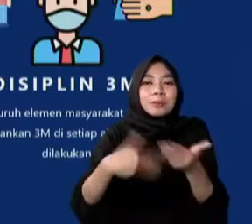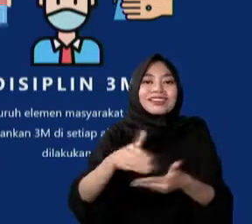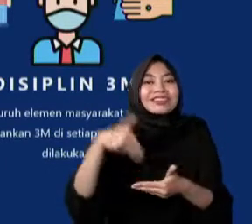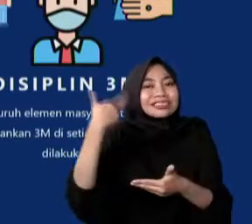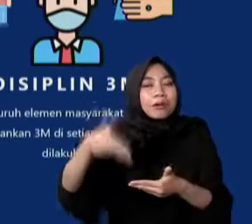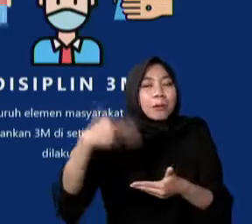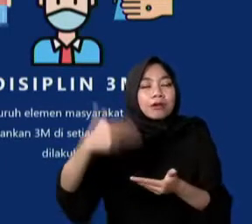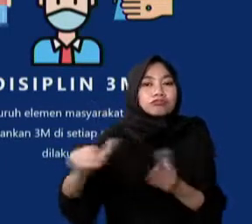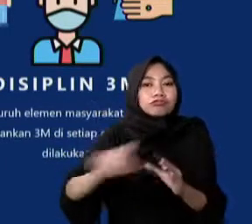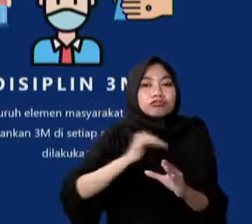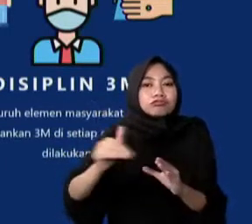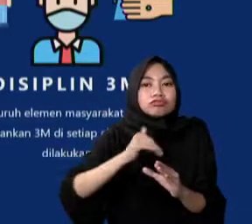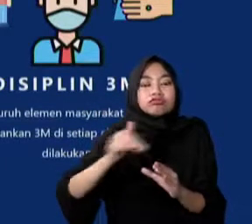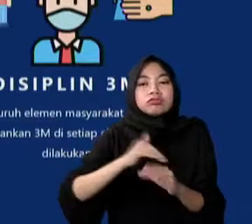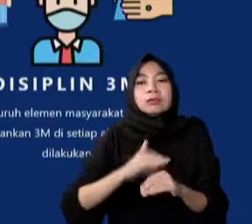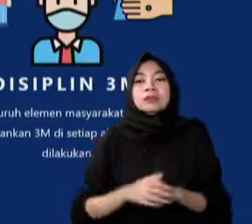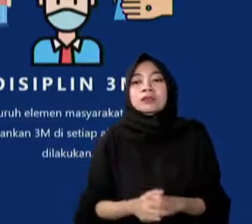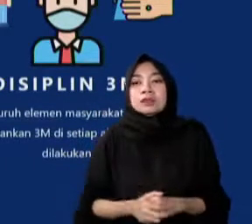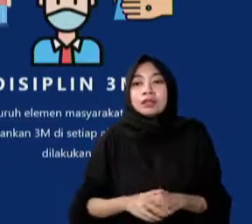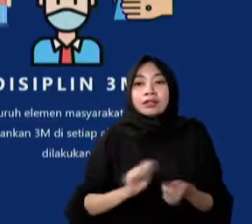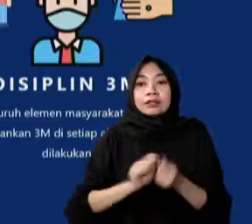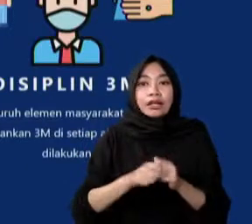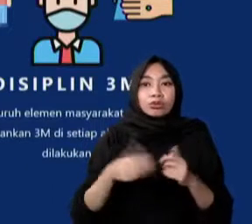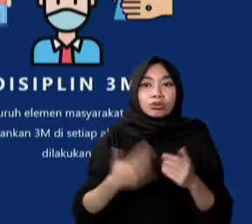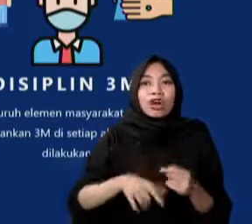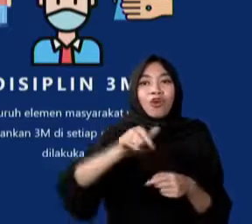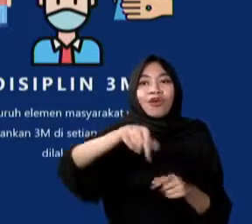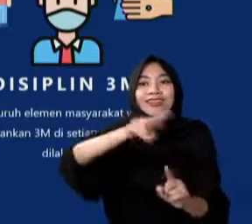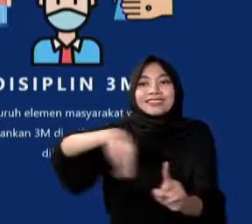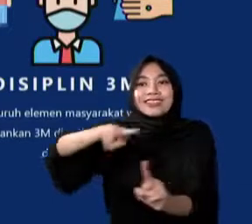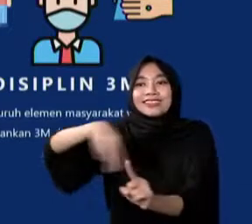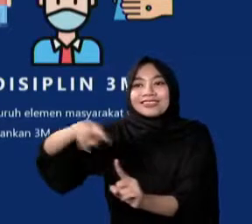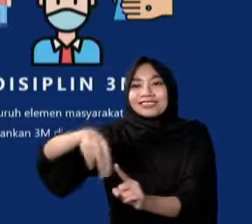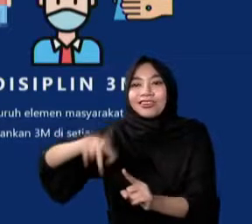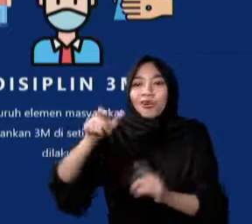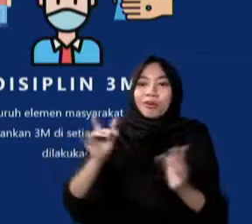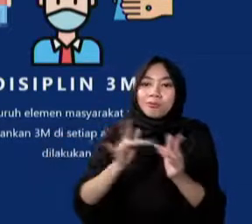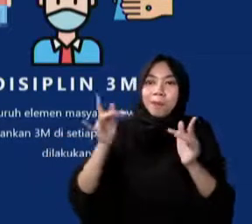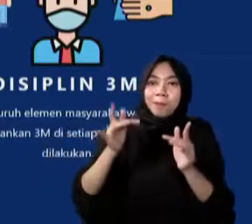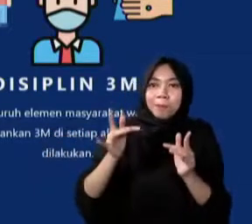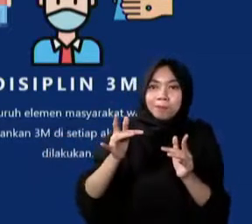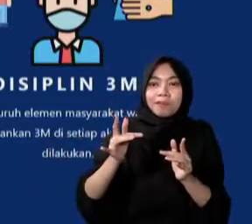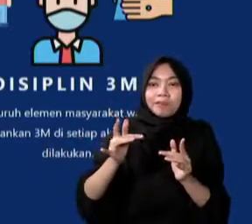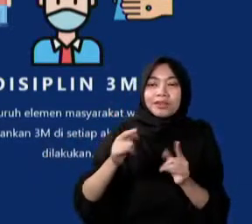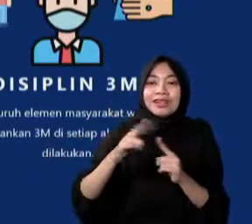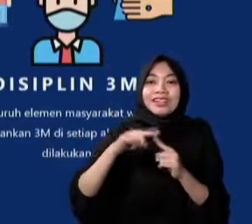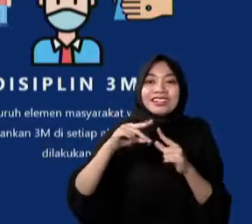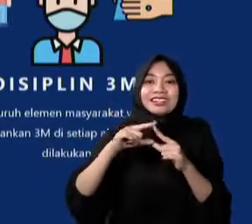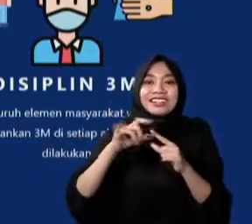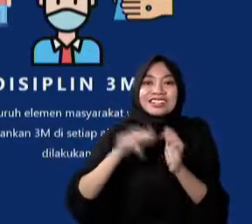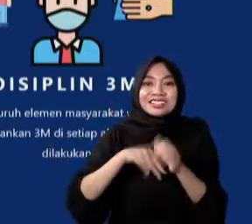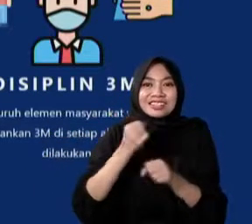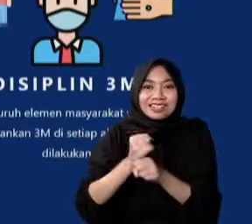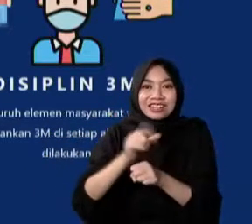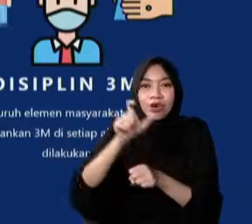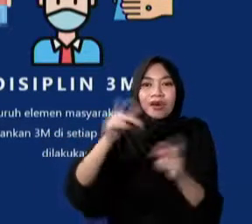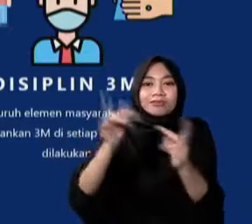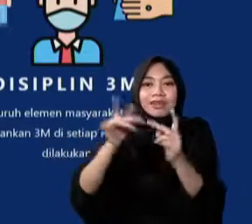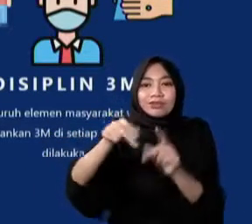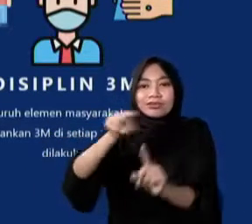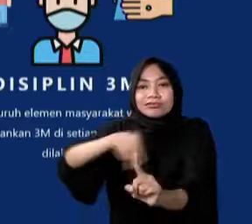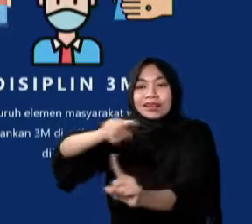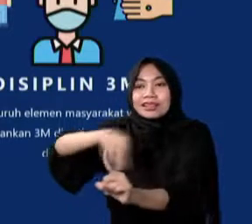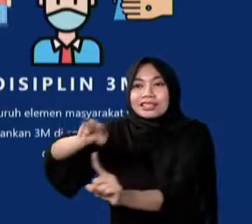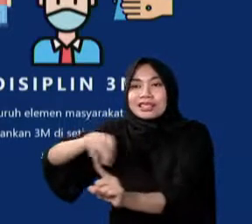Yang kedua, kalau tadi sudah testing, yang kedua adalah tracing. Ini juga penting sekali. Jadi tracing ini adalah salah satu hal yang sangat penting untuk kita